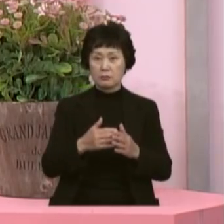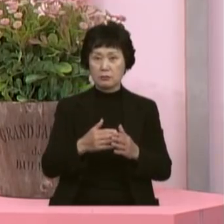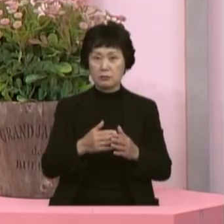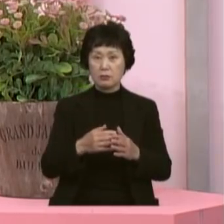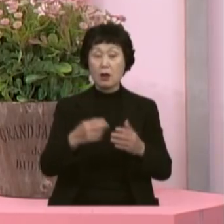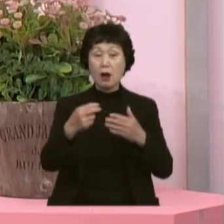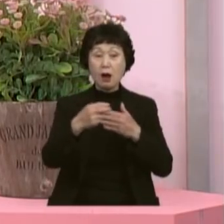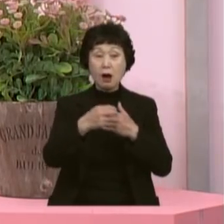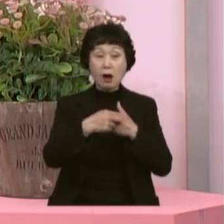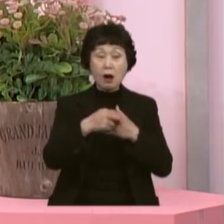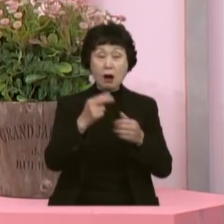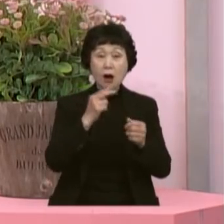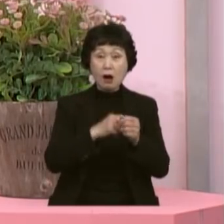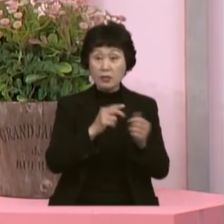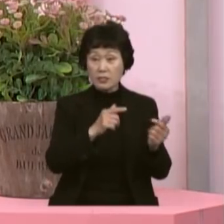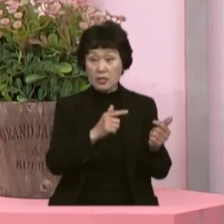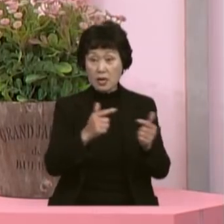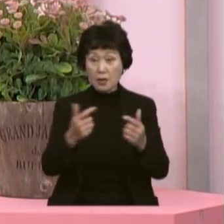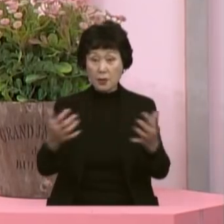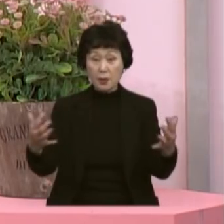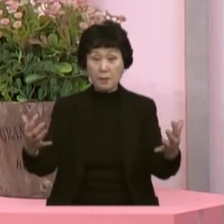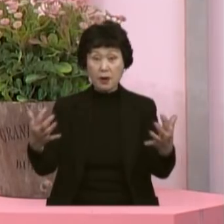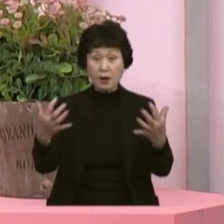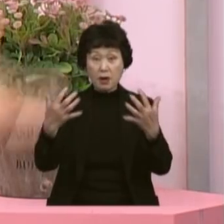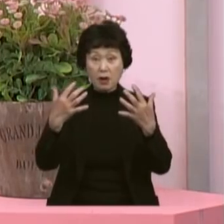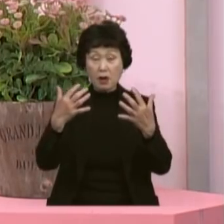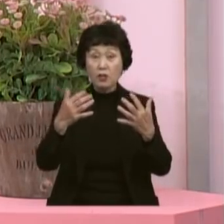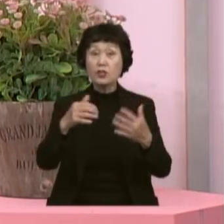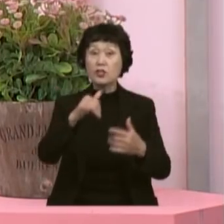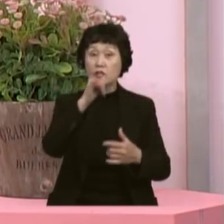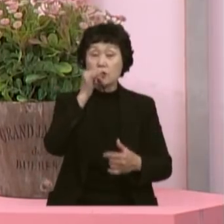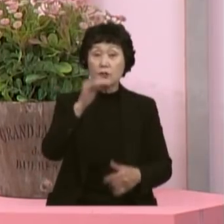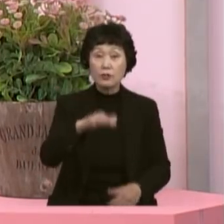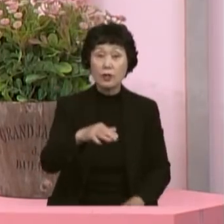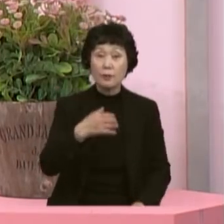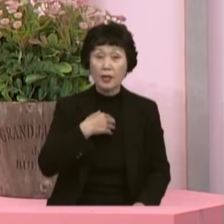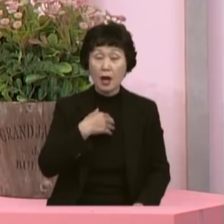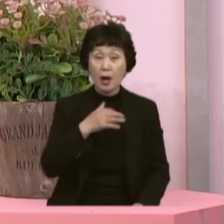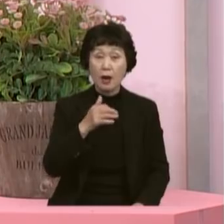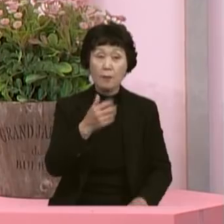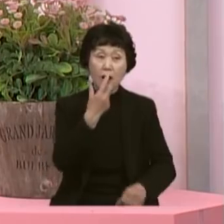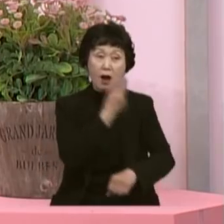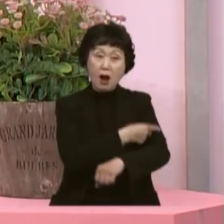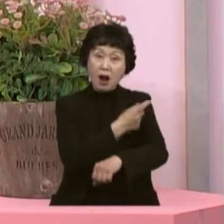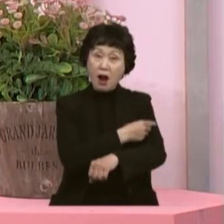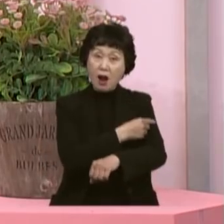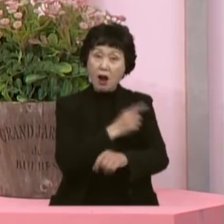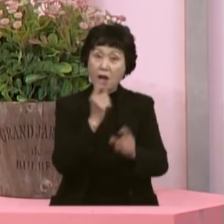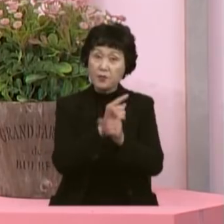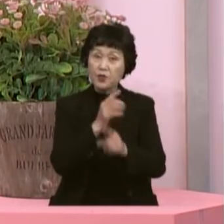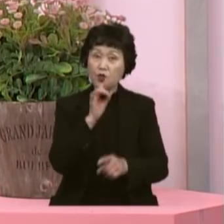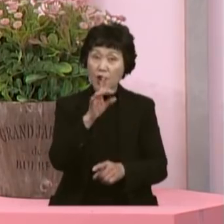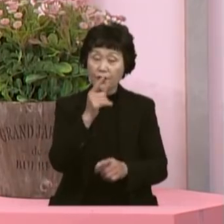한 7, 8명이 들어온 거 같아. 그랬더니 방사선과 이게 뭐 이거 내가 항암 치료 못 합니다. 그 다음에 있어 수술도 안